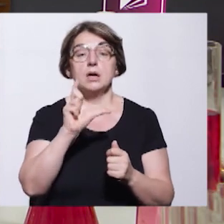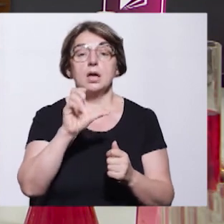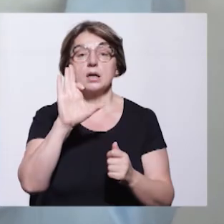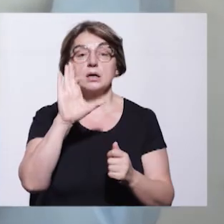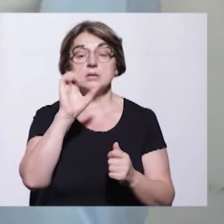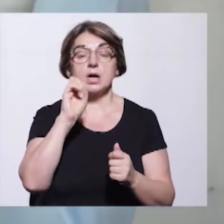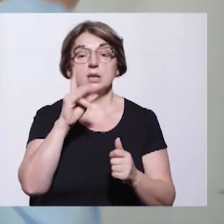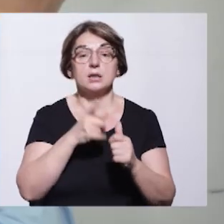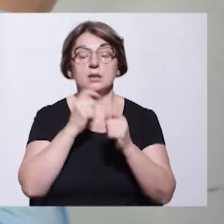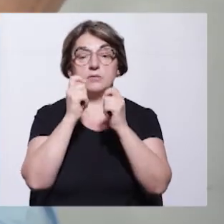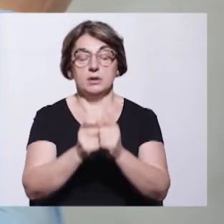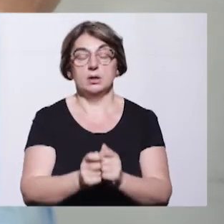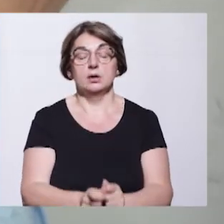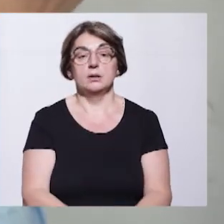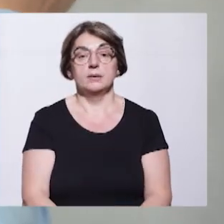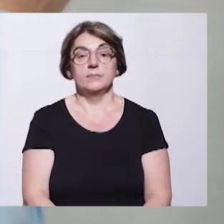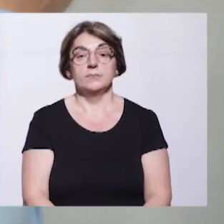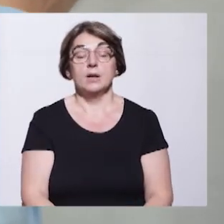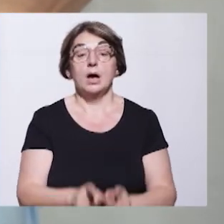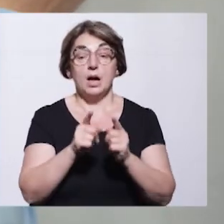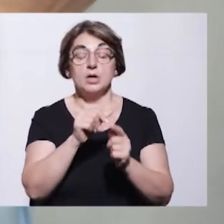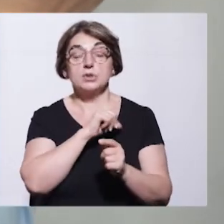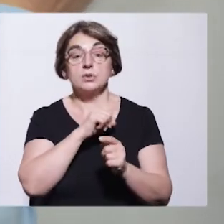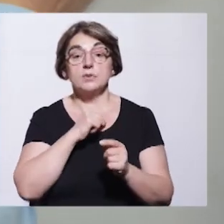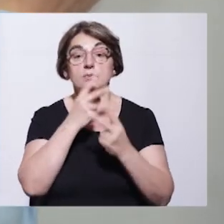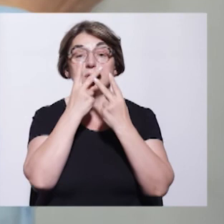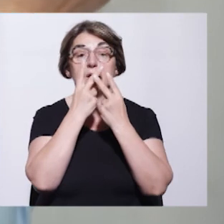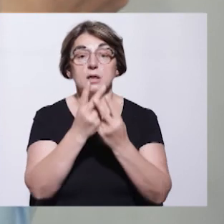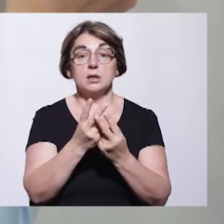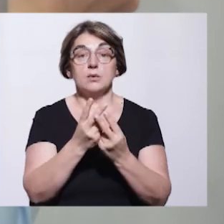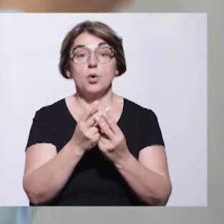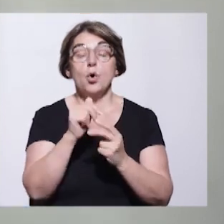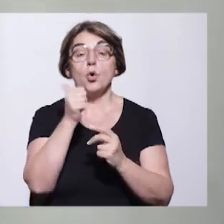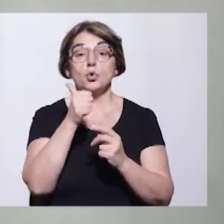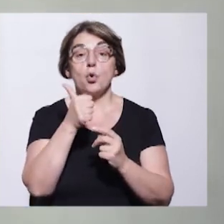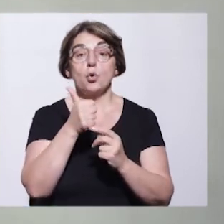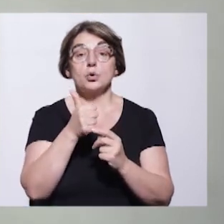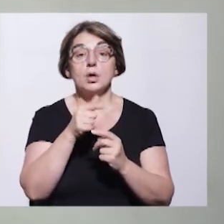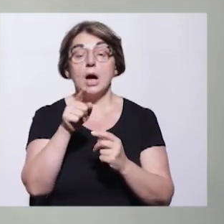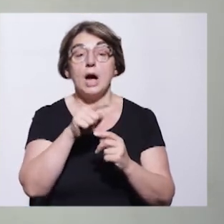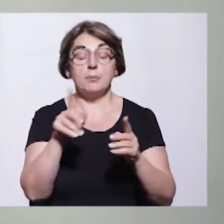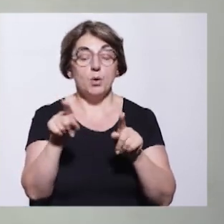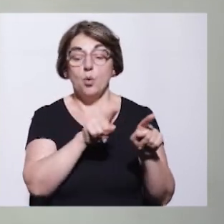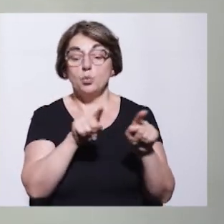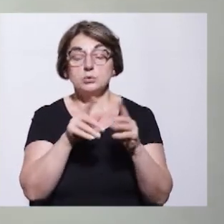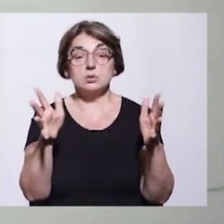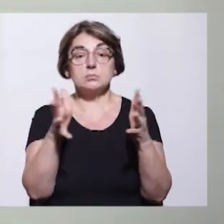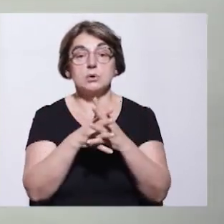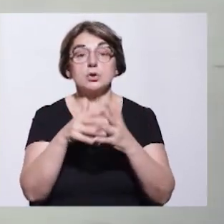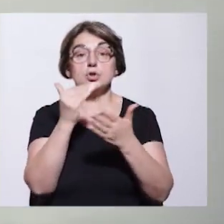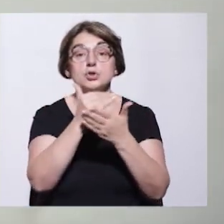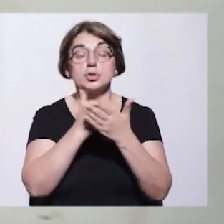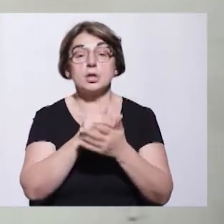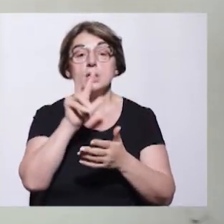ჰექსანი ეწოდება. აი თქვენ თვითონაც ხედავთ, რომ ამ რეაქციის